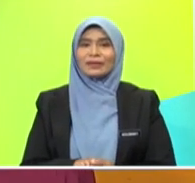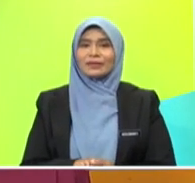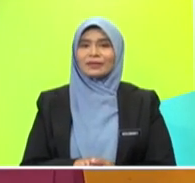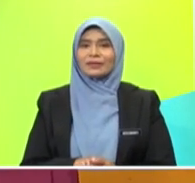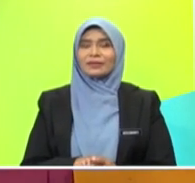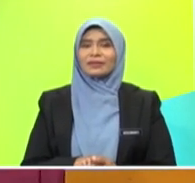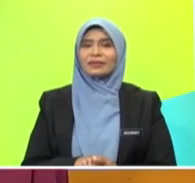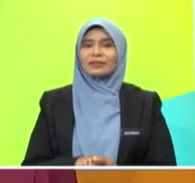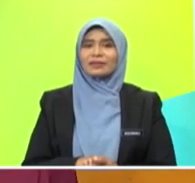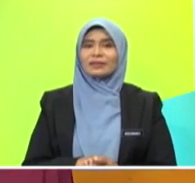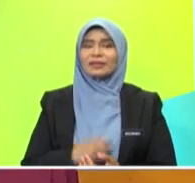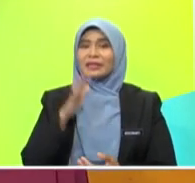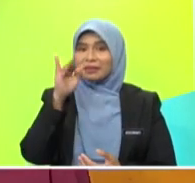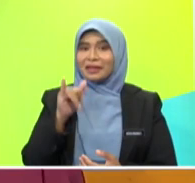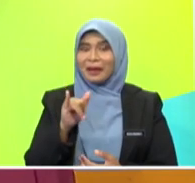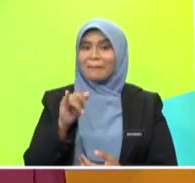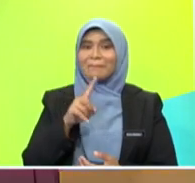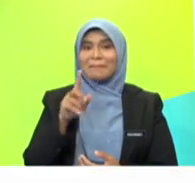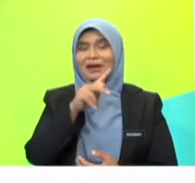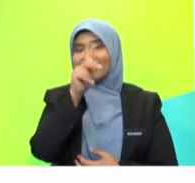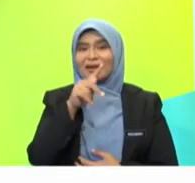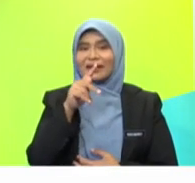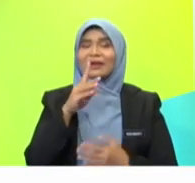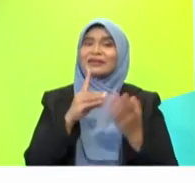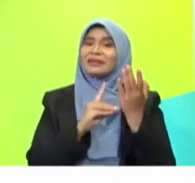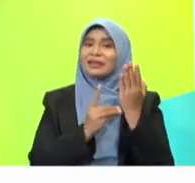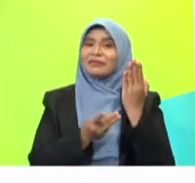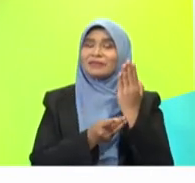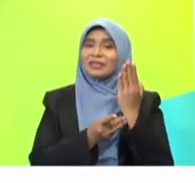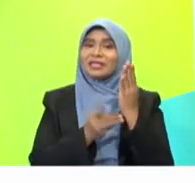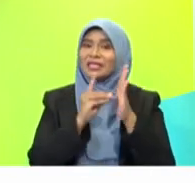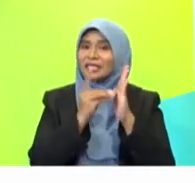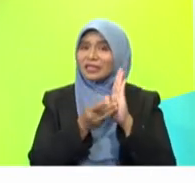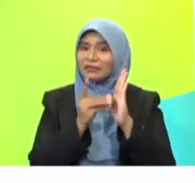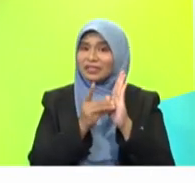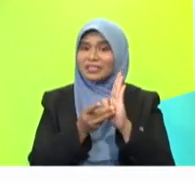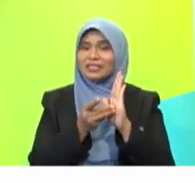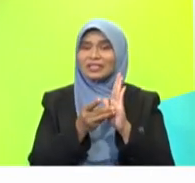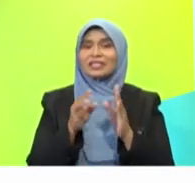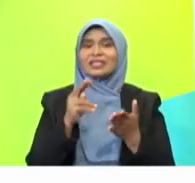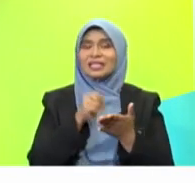yang manakah satu definisi nilai bertanggung jawab bisnis